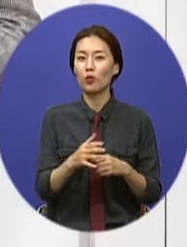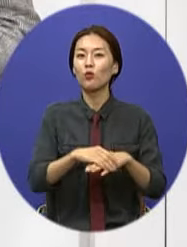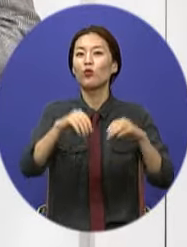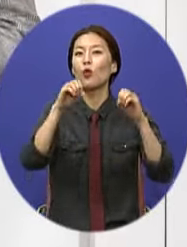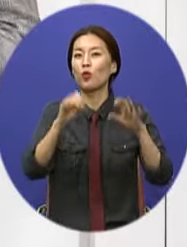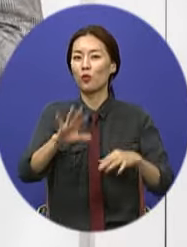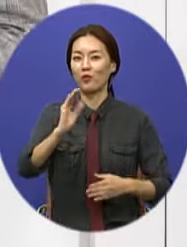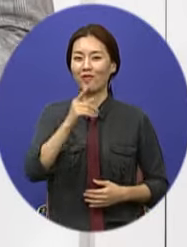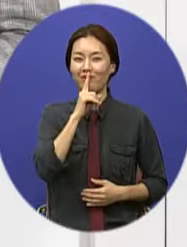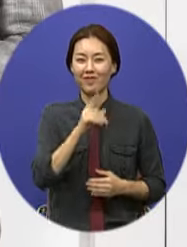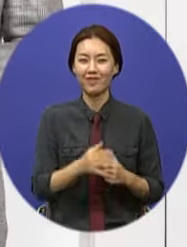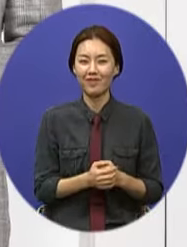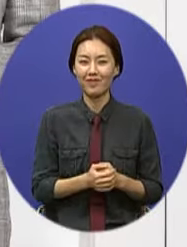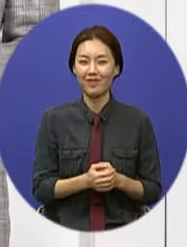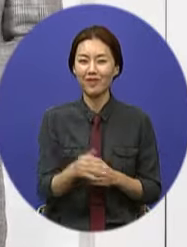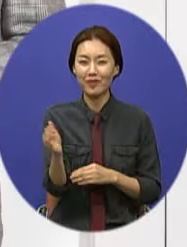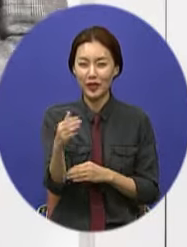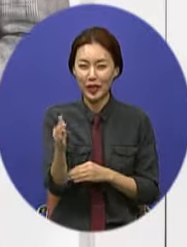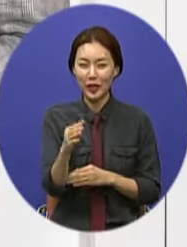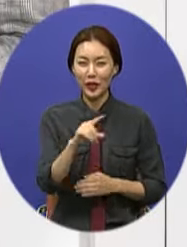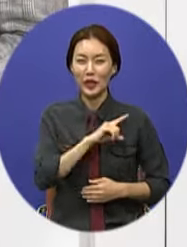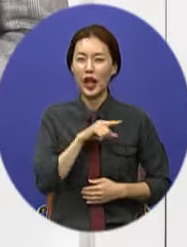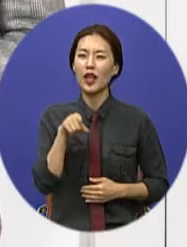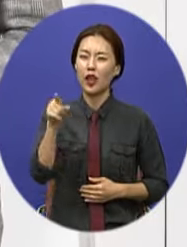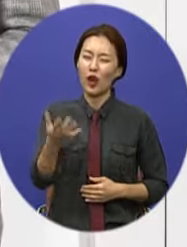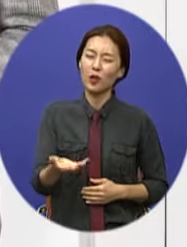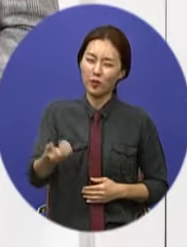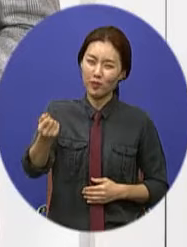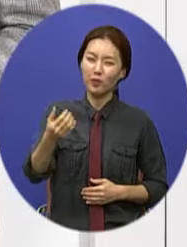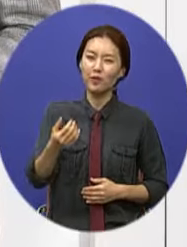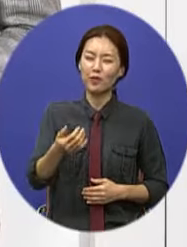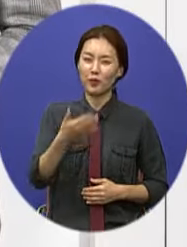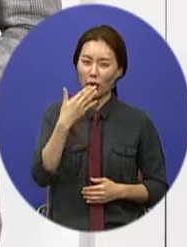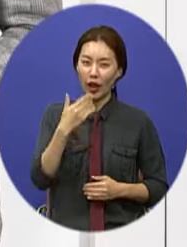됐대요. 아, 도루 너나 먹어라. 그러니까 예.